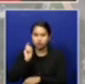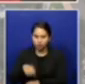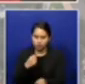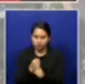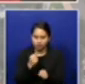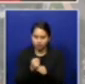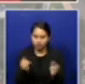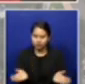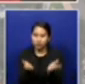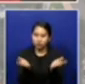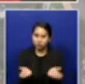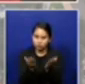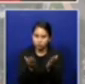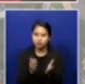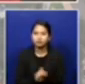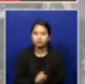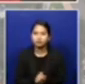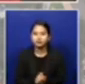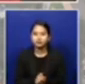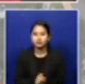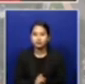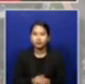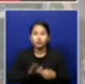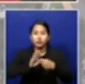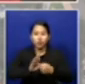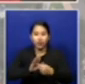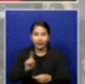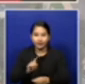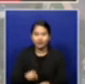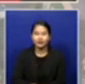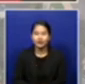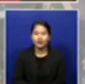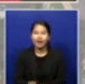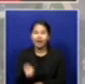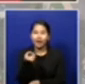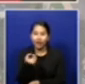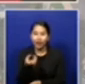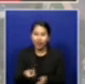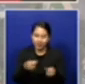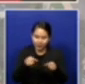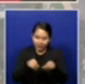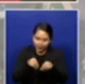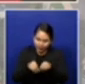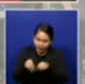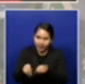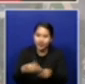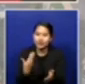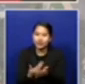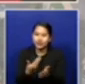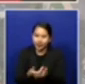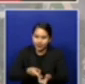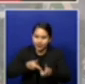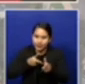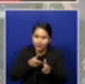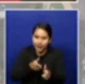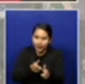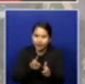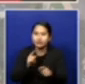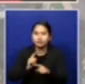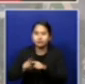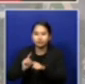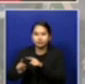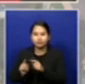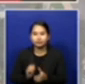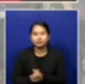ลิตของเกษตรกรเช่นเมล็ดพันธุ์ค่าปุ๋ยค่าไถนะครับต้องให้ครบด้วยนะ